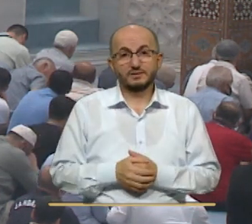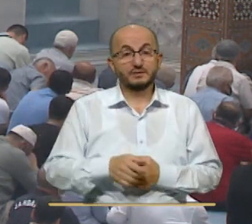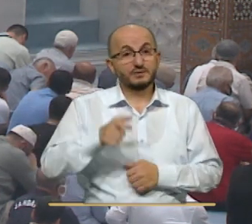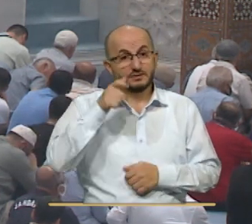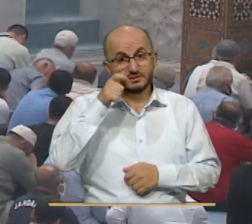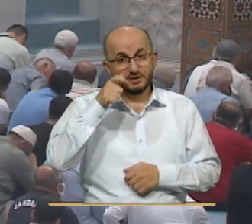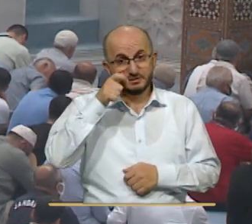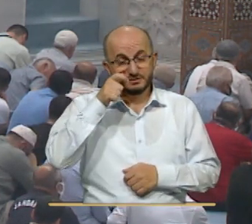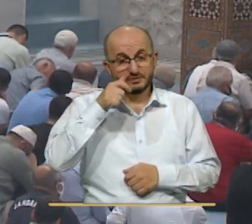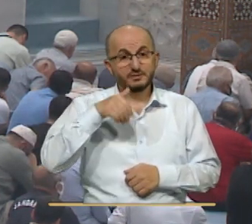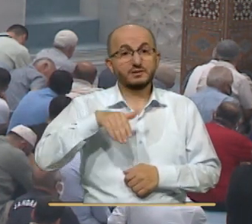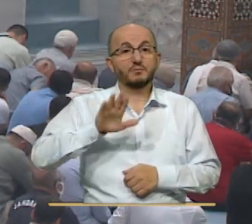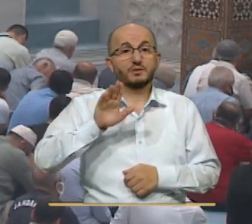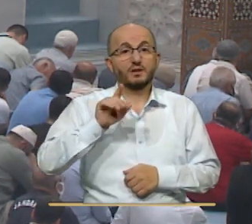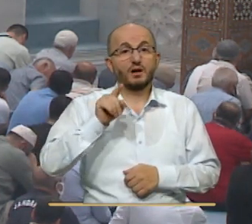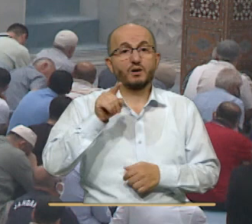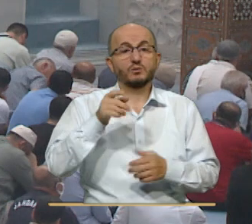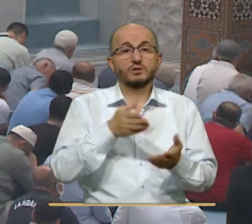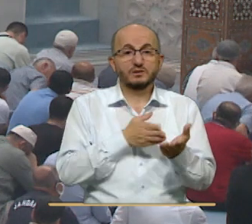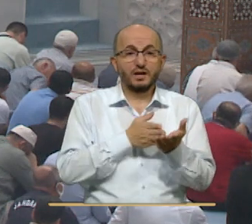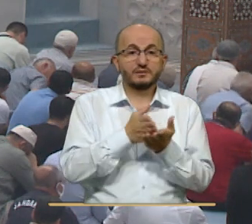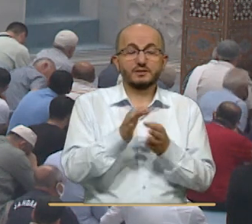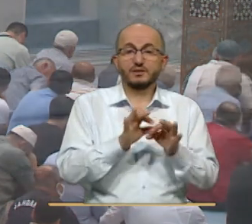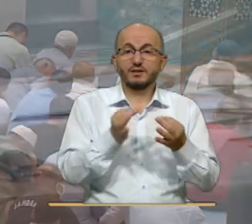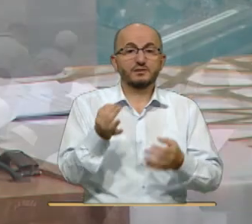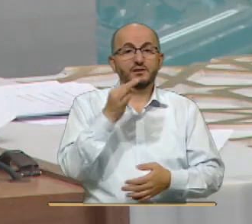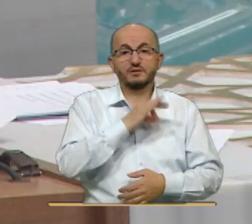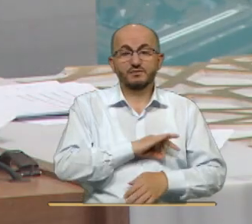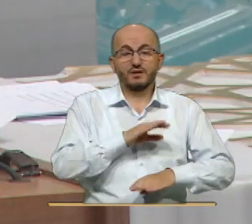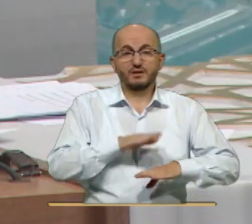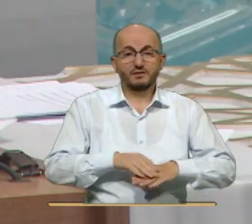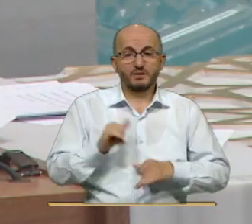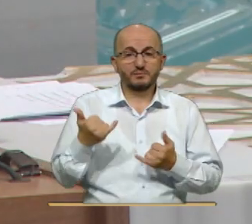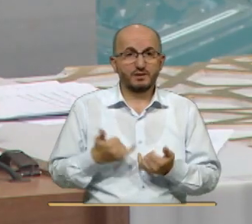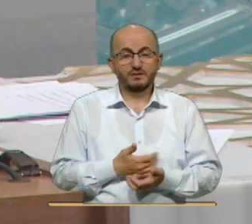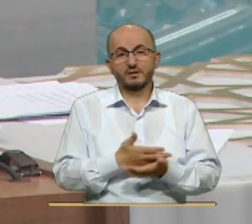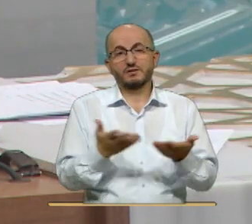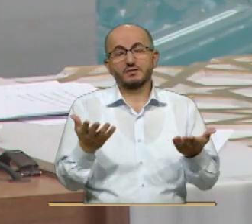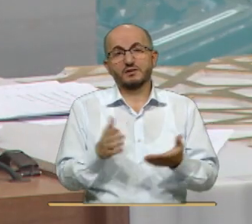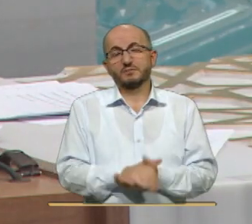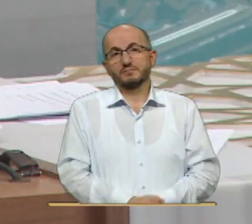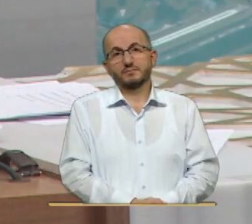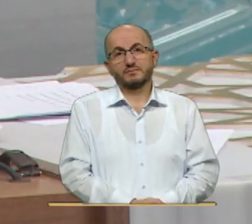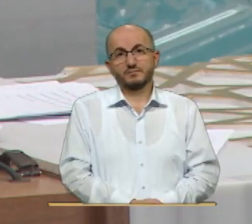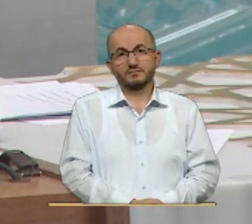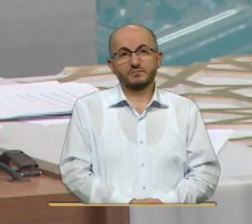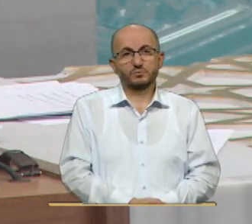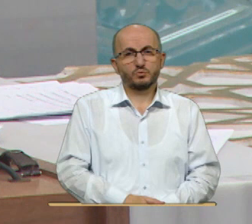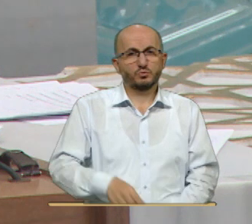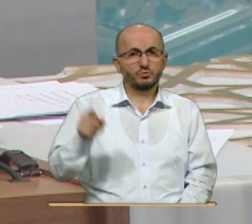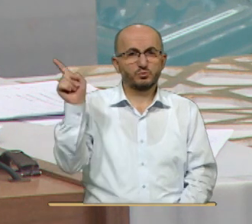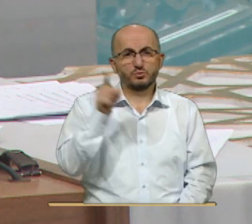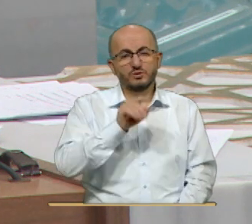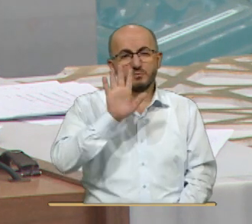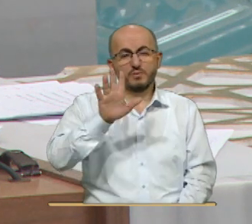dikkat kesilmeden, onun hidayetinden nasıl istifade edelim değerli kardeşlerim? Bu %5